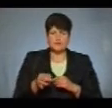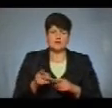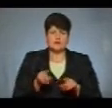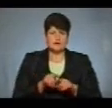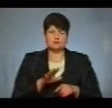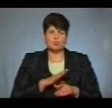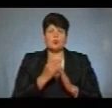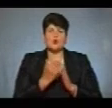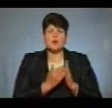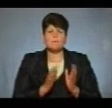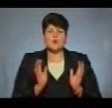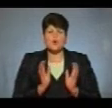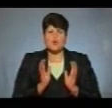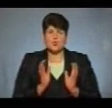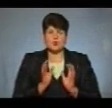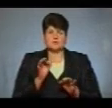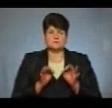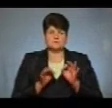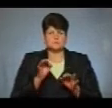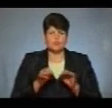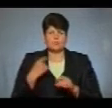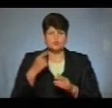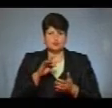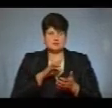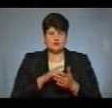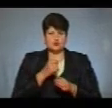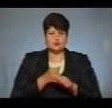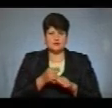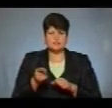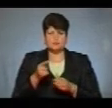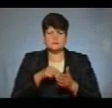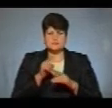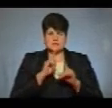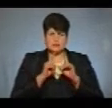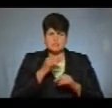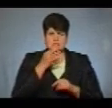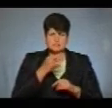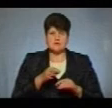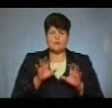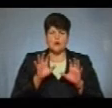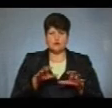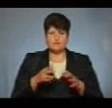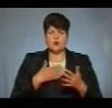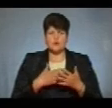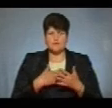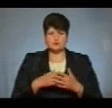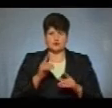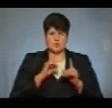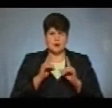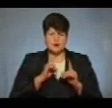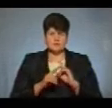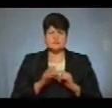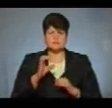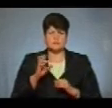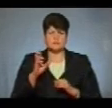про програму охорони довкілля в обласному центрі, яку розробила Тернопільська міськрада, повідомив голова громадської ради Степан Вадзюк. За його